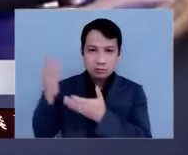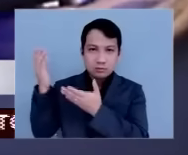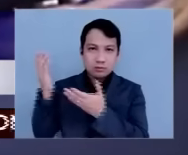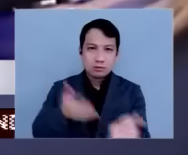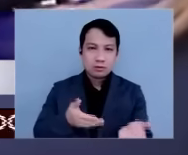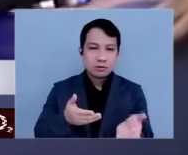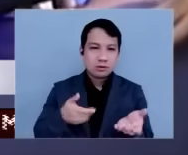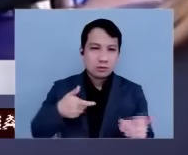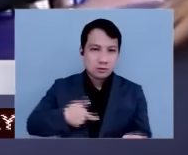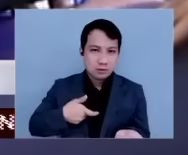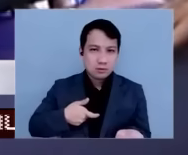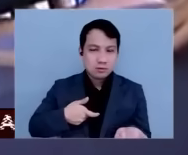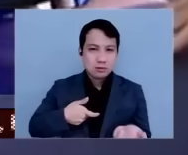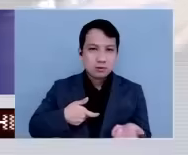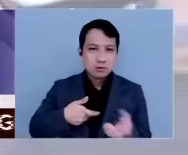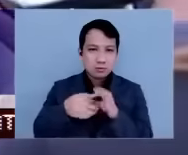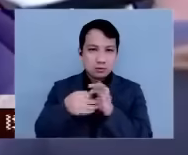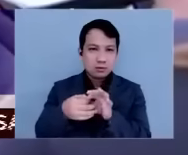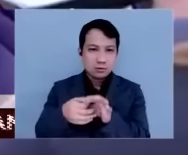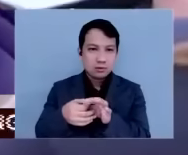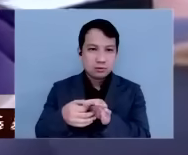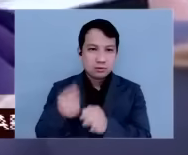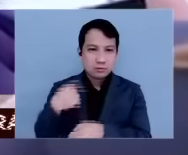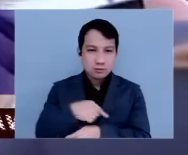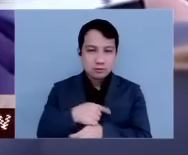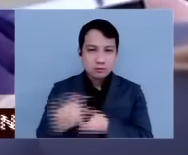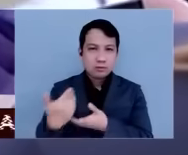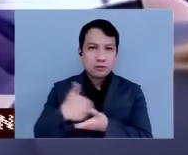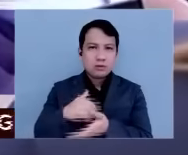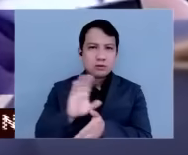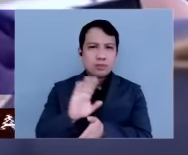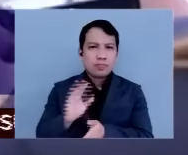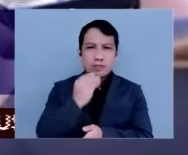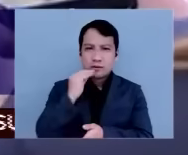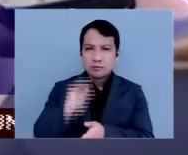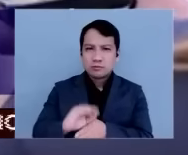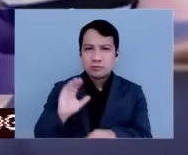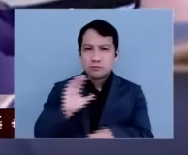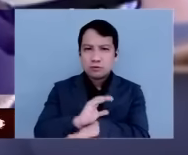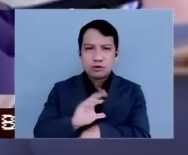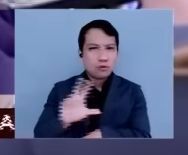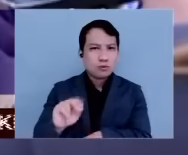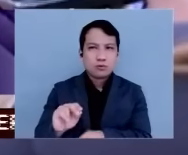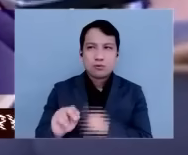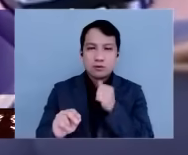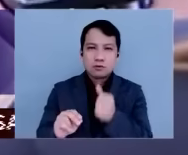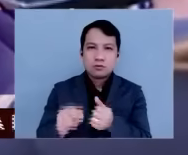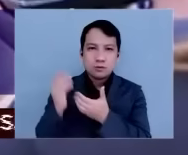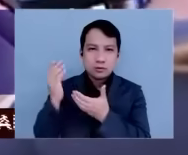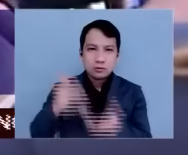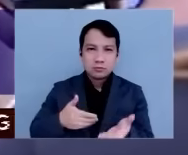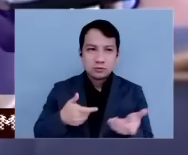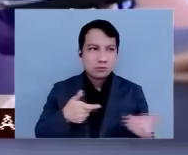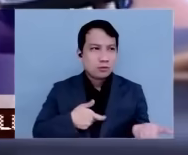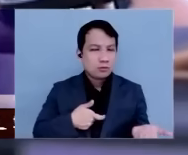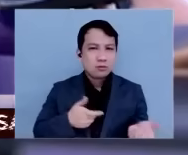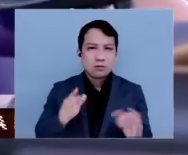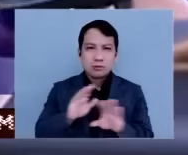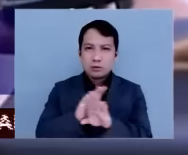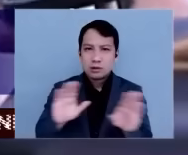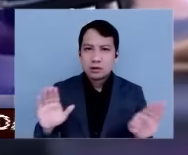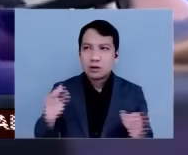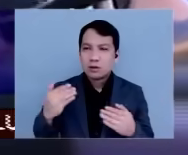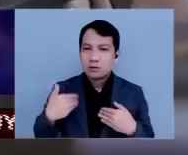kung makipag-cooperate po sila sa amin. No need to show force, no need to bring armor lights, no need to bring a lot